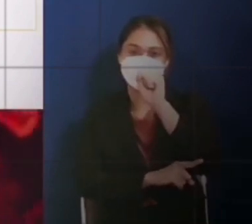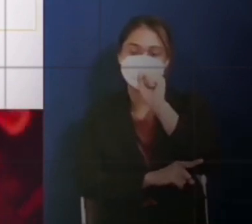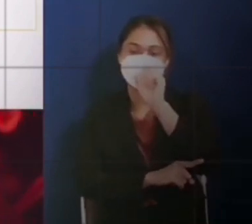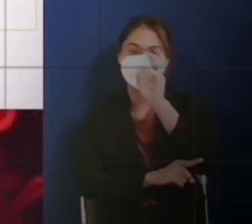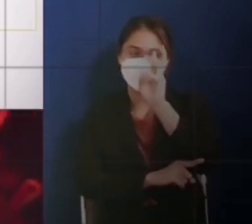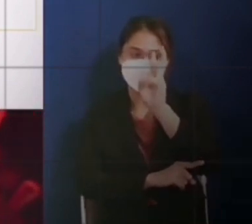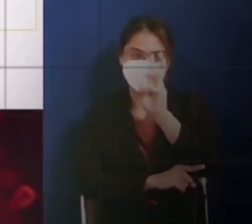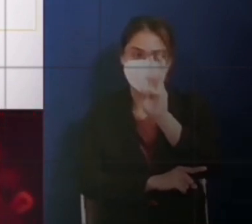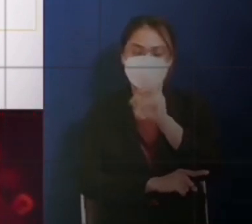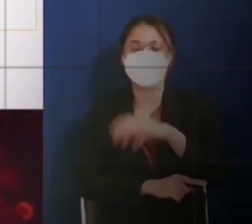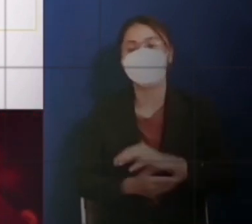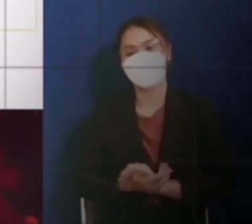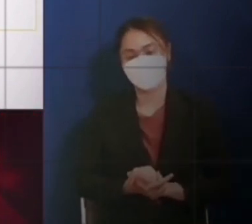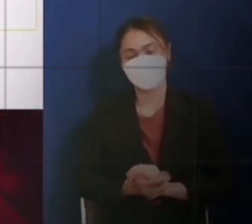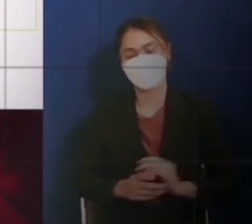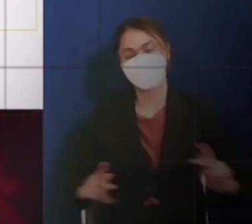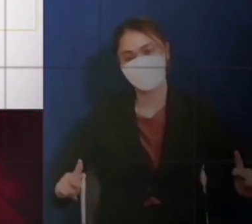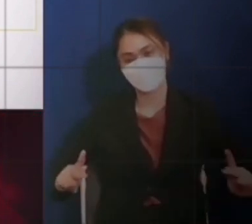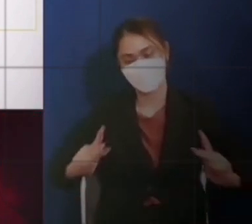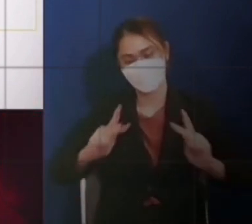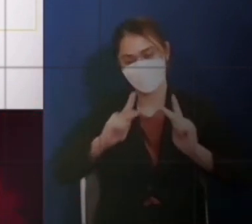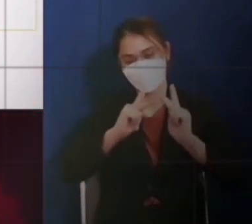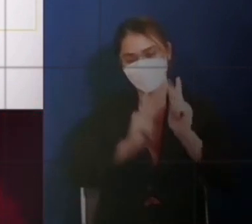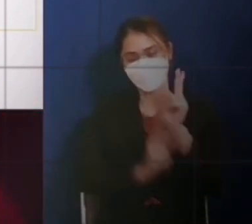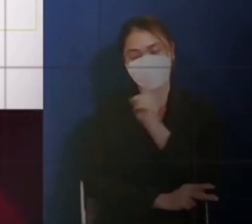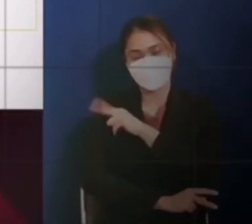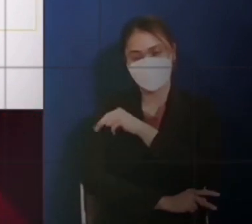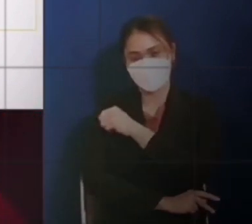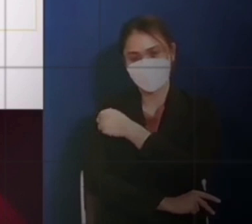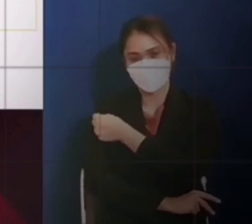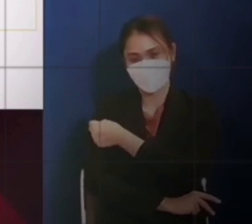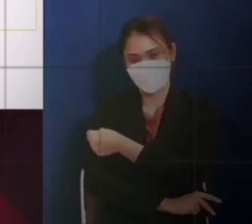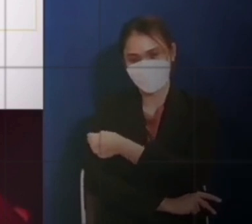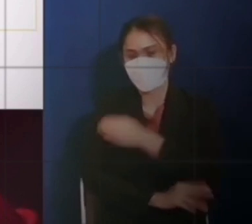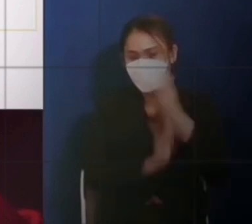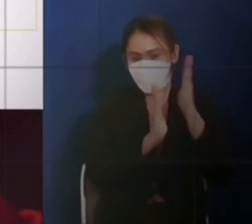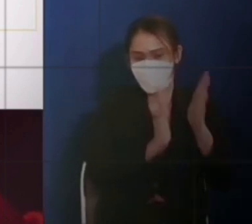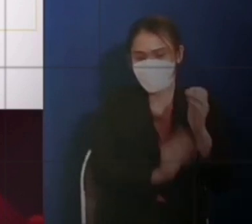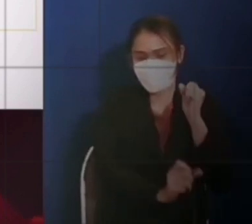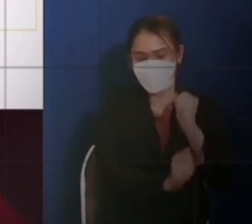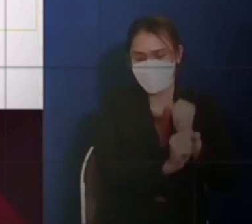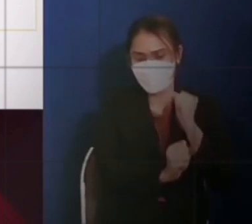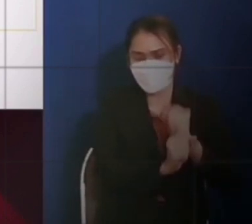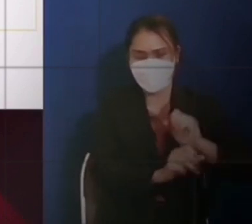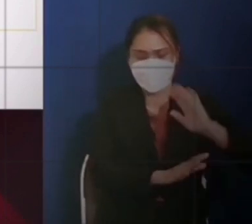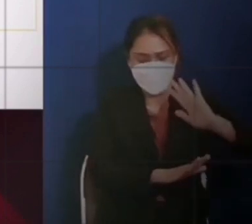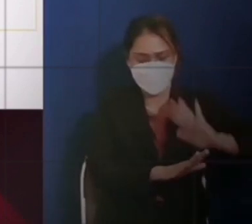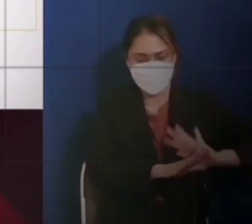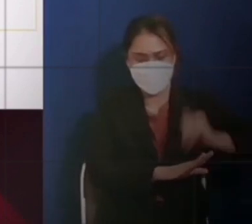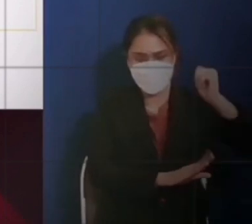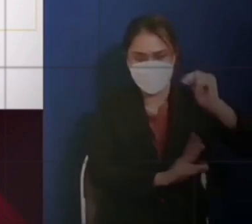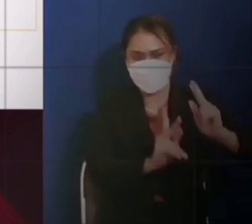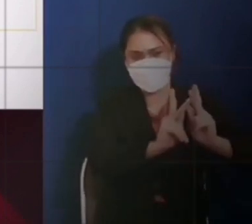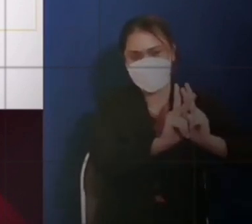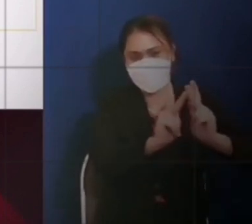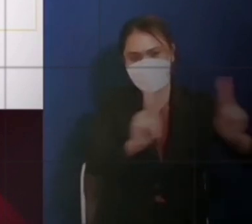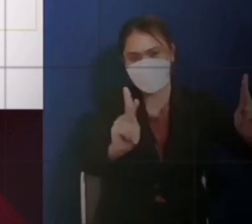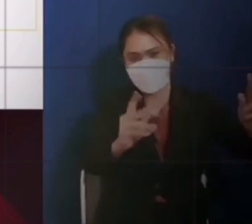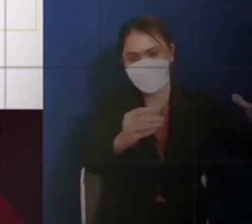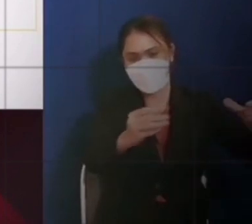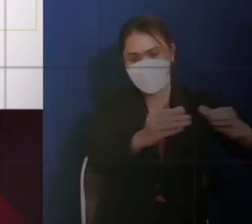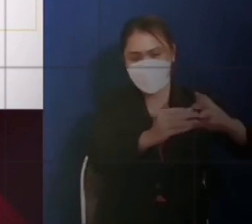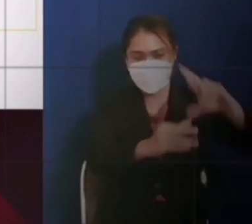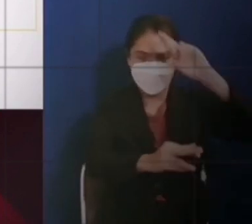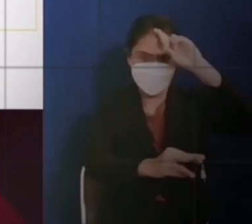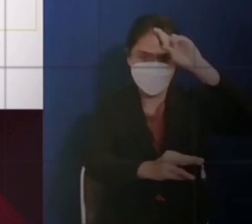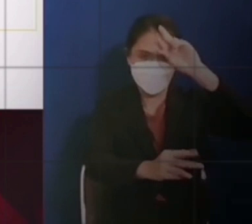ที่ทางกระทรวงสาธารณสุขนะครับโดยคำแนะนำของคณะผู้เชี่ยวชาญนะครับรวมทั้งคณะกรรมการโรคติดต่อแห่งชาตินะ